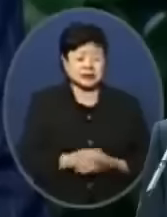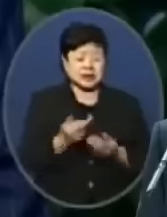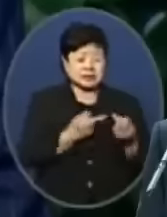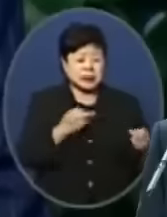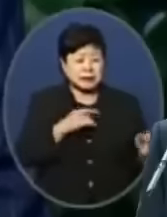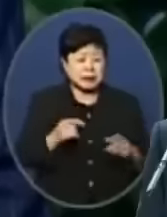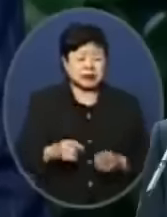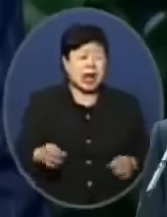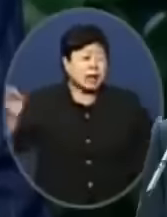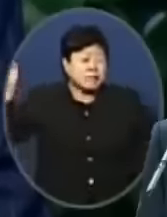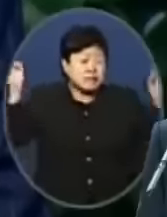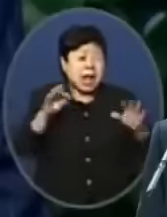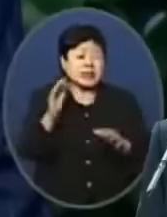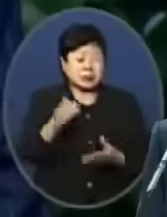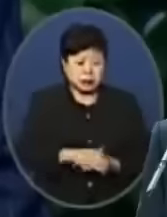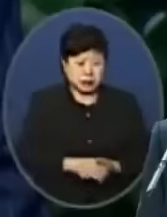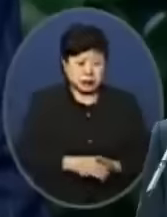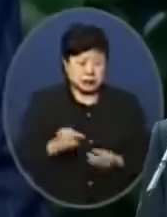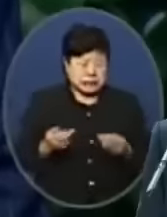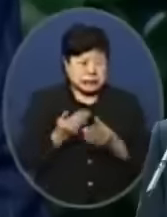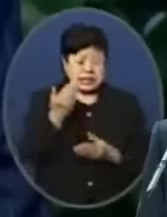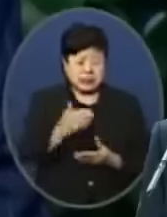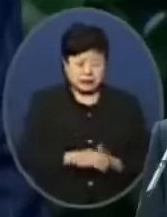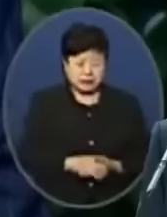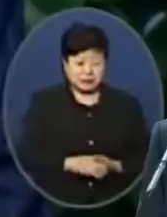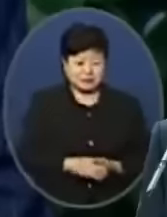산도 바다도 다 날아가 버리고 큰일 나지요.